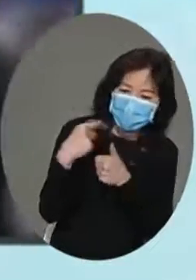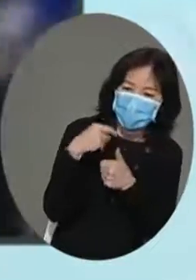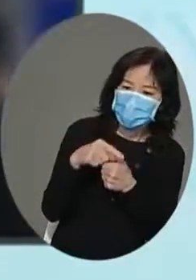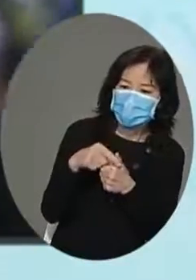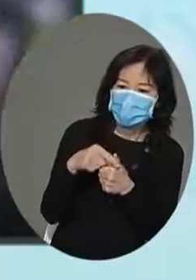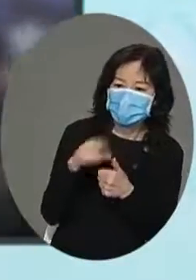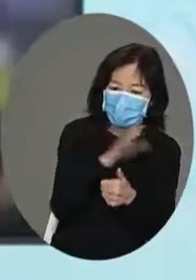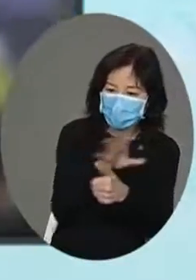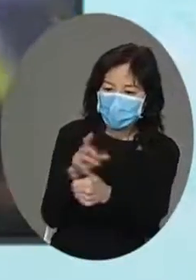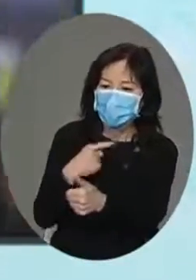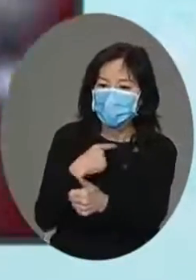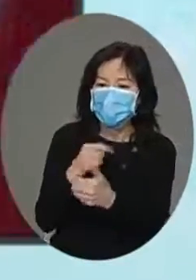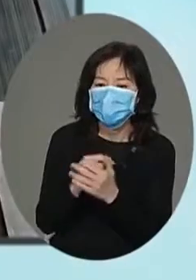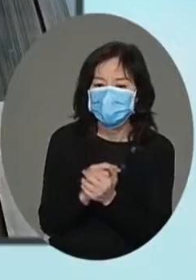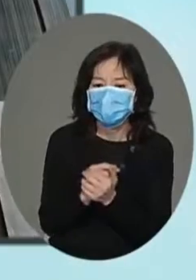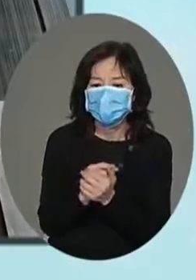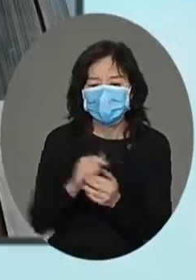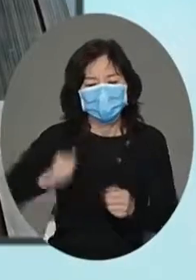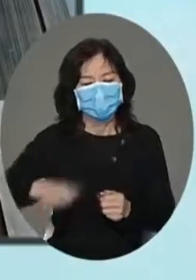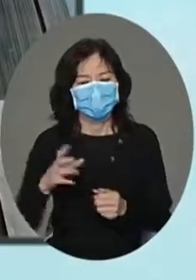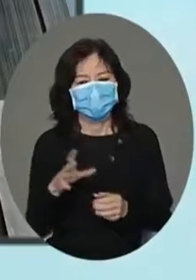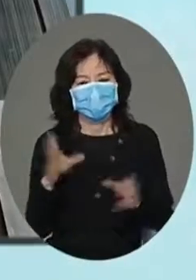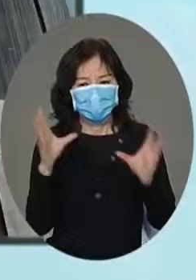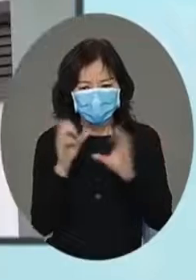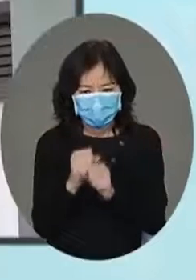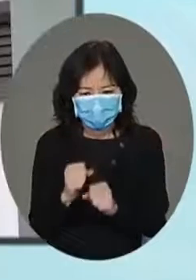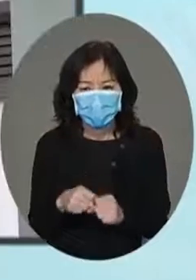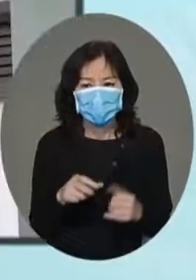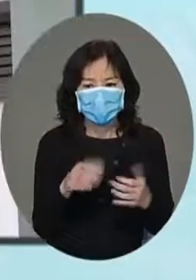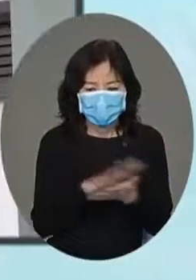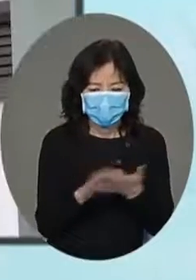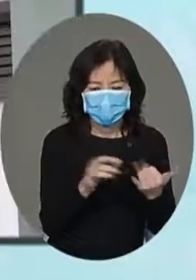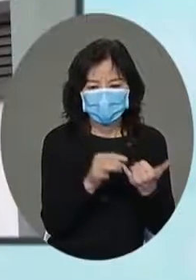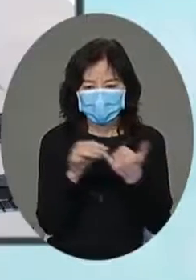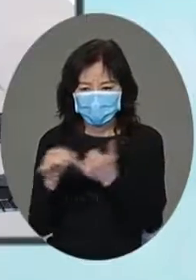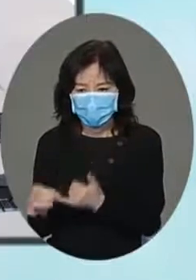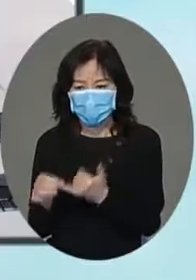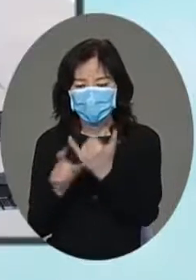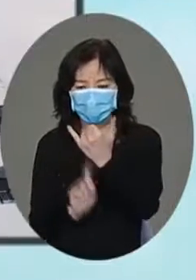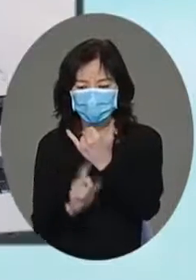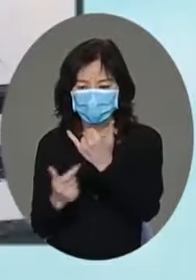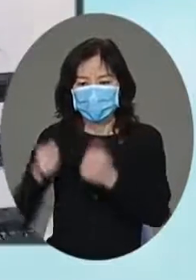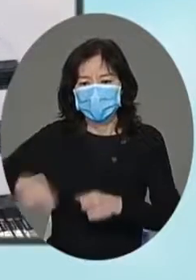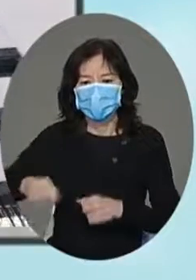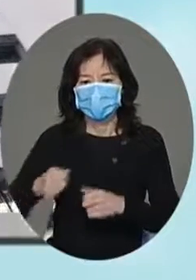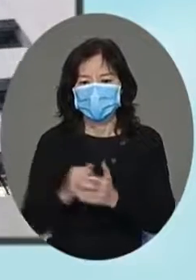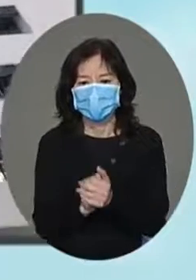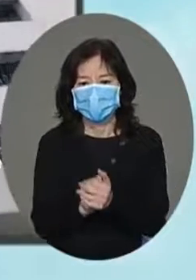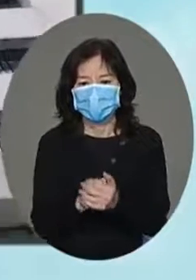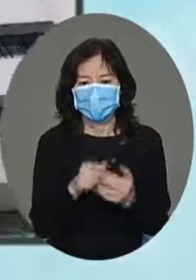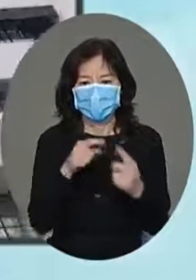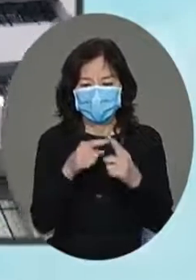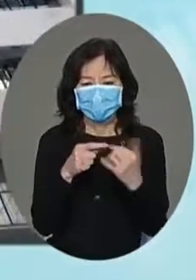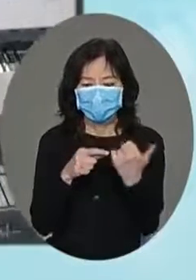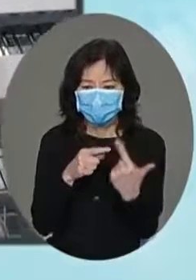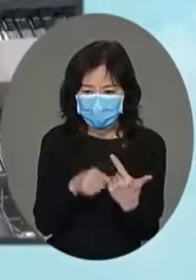先至指骂他人。法官听完陈词之后，将案件押后到6月18日裁决。案中8个被